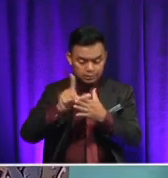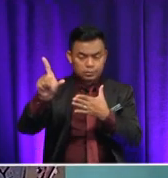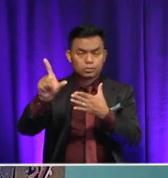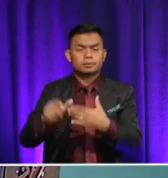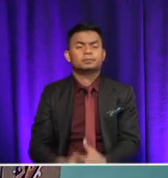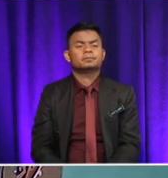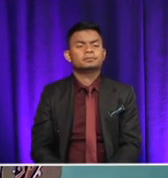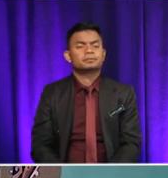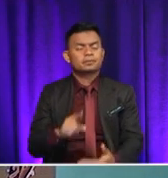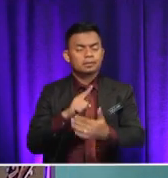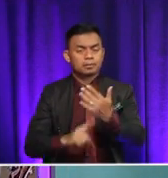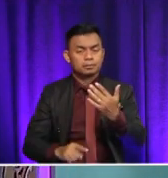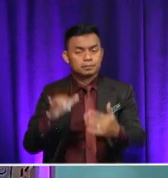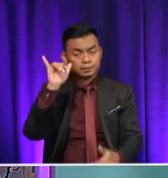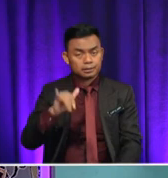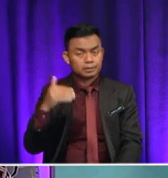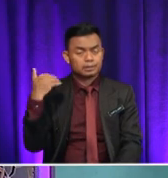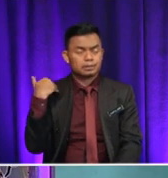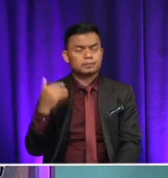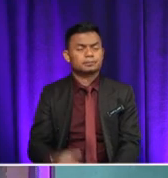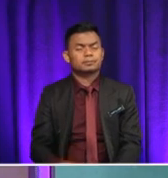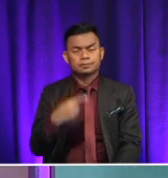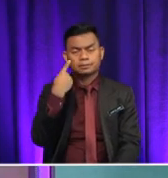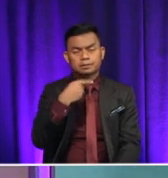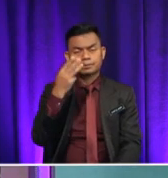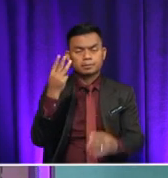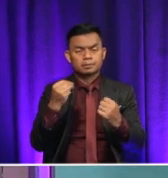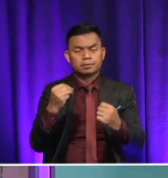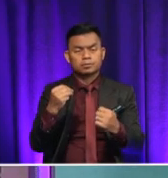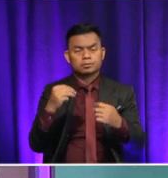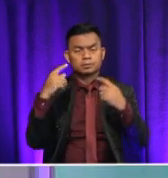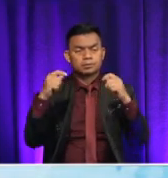Apa lihat kapalnya ada sampai cube